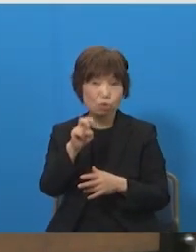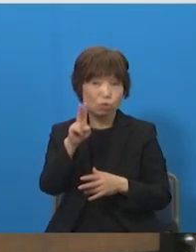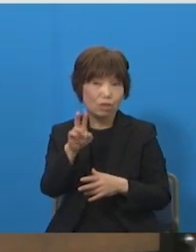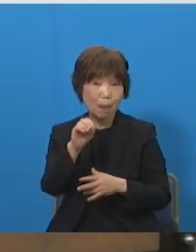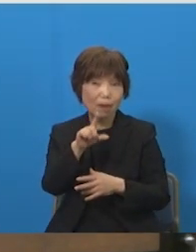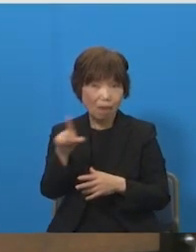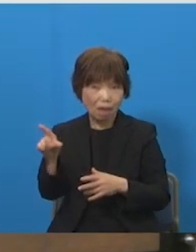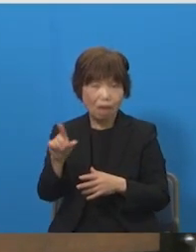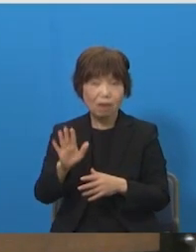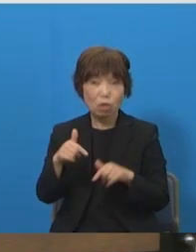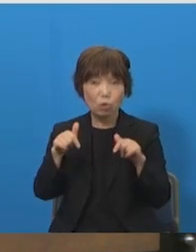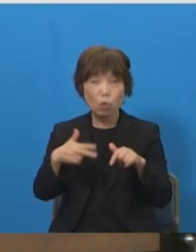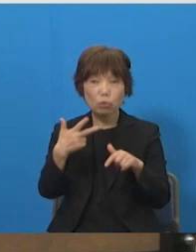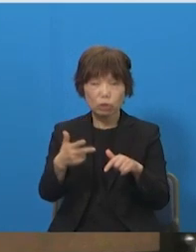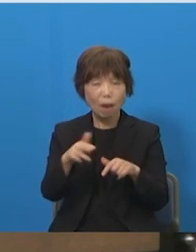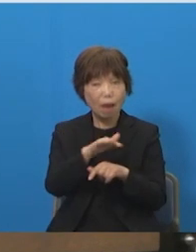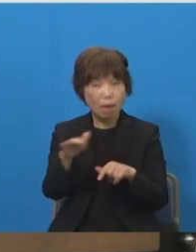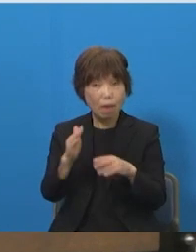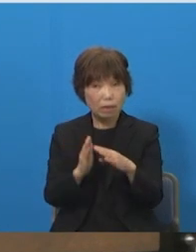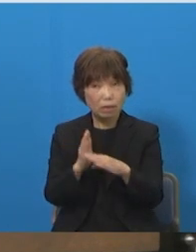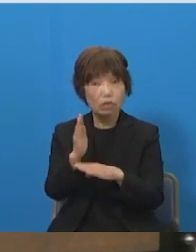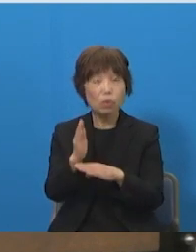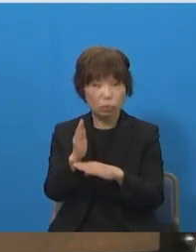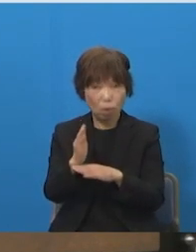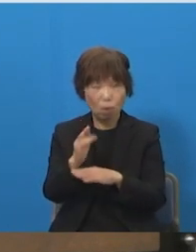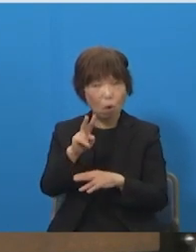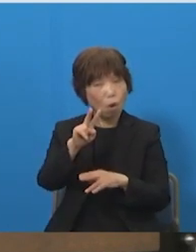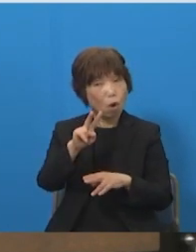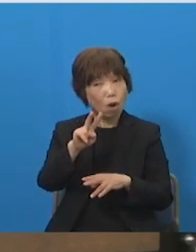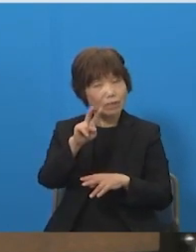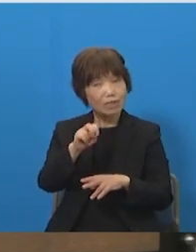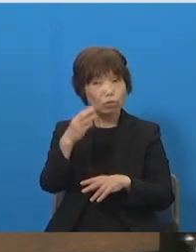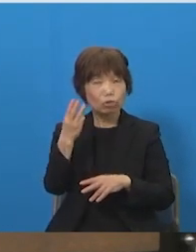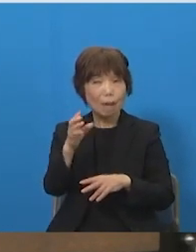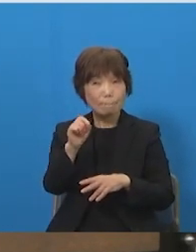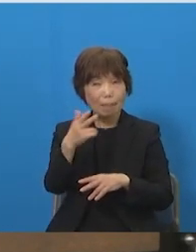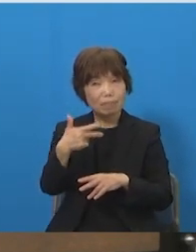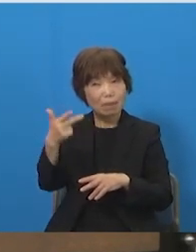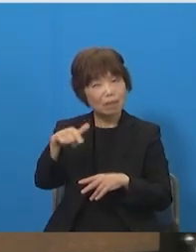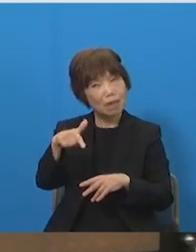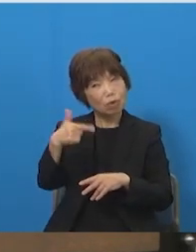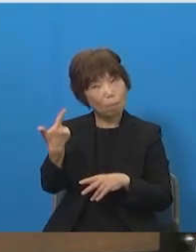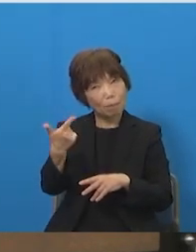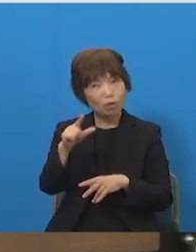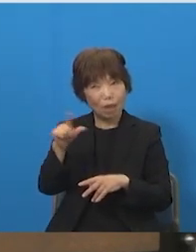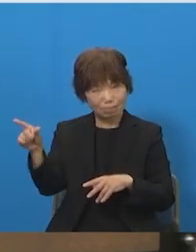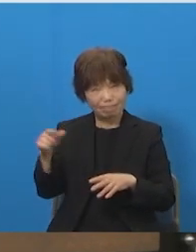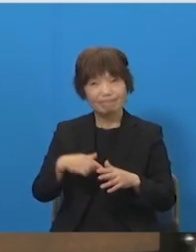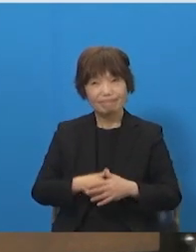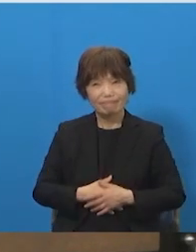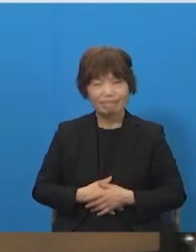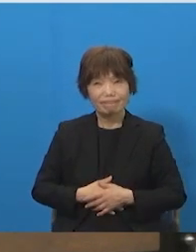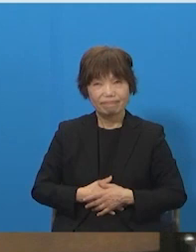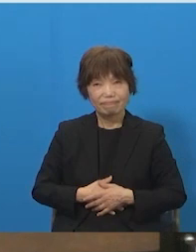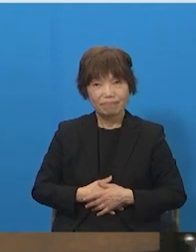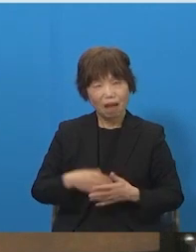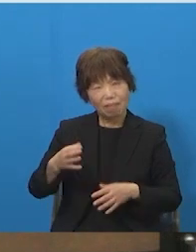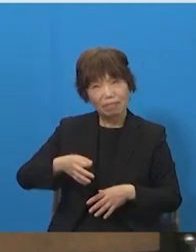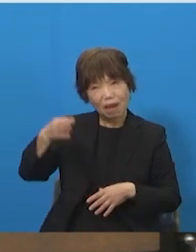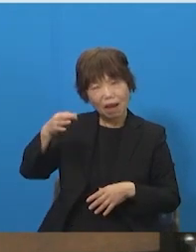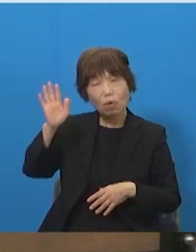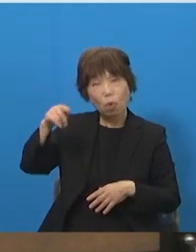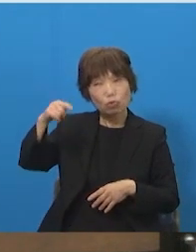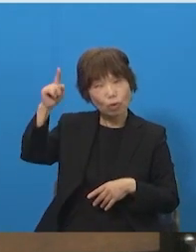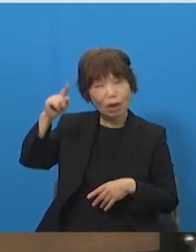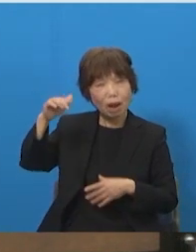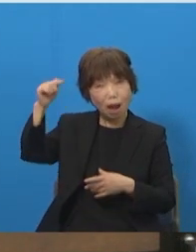が、本市は平均を上回っており、約23万7600円です。高い方から6